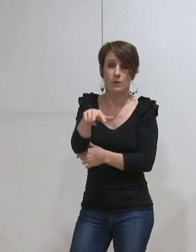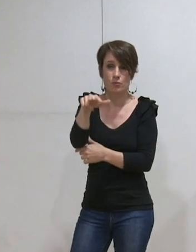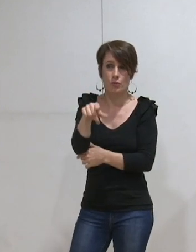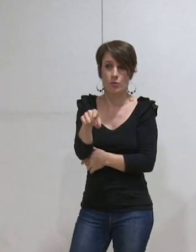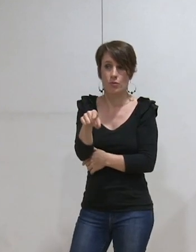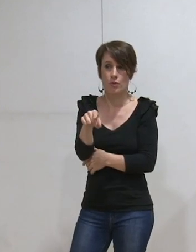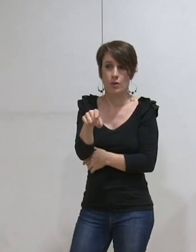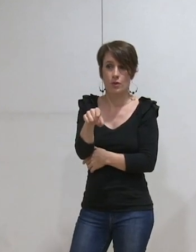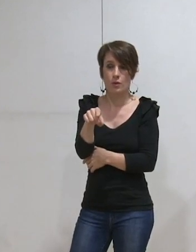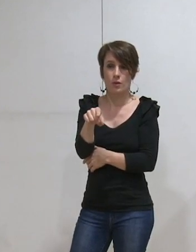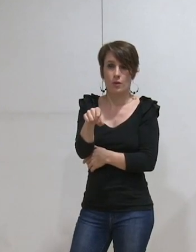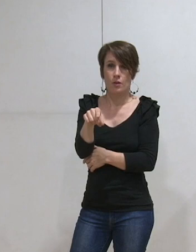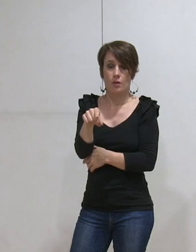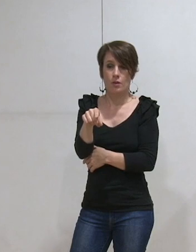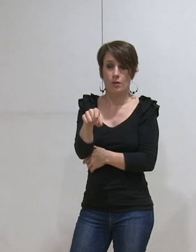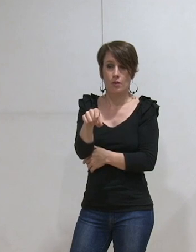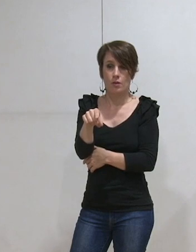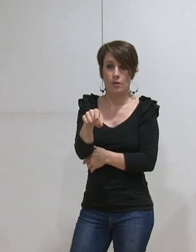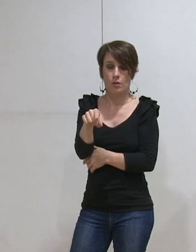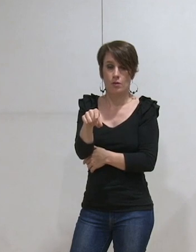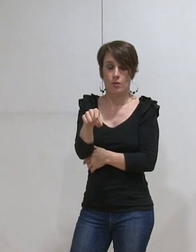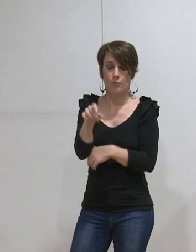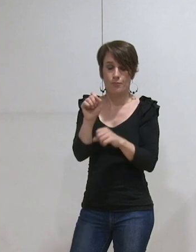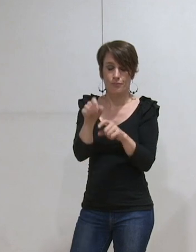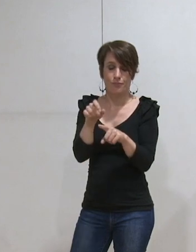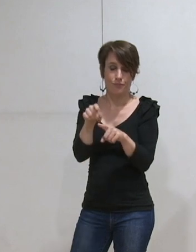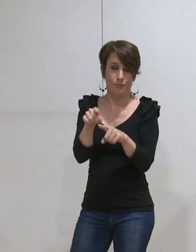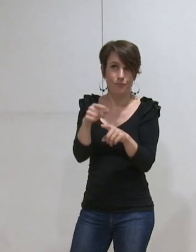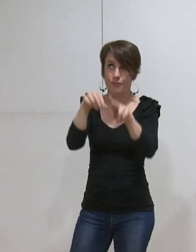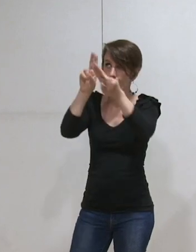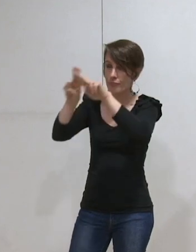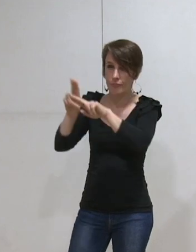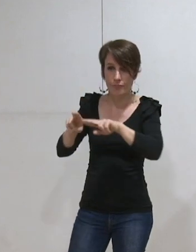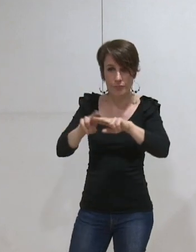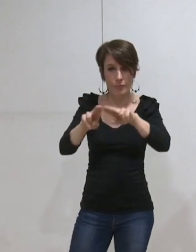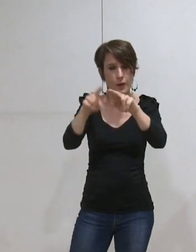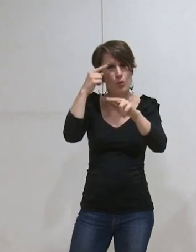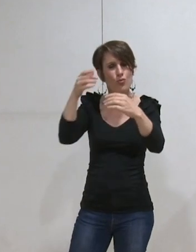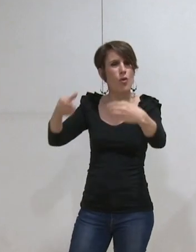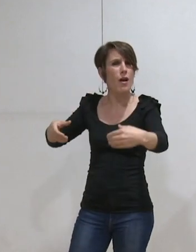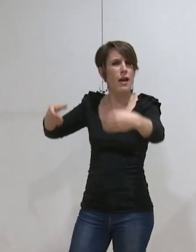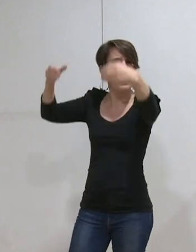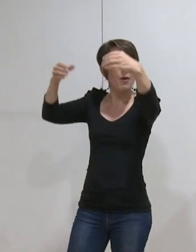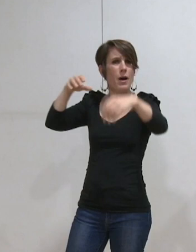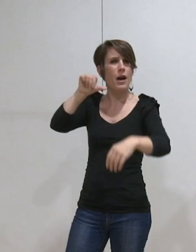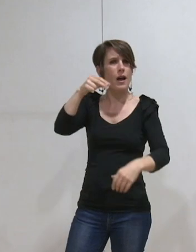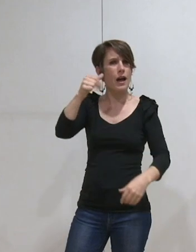le renouvellement la reconstitution de l'offre pour l'opération bar Anatole France